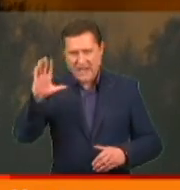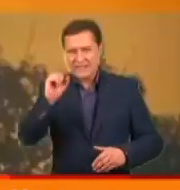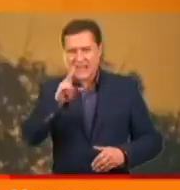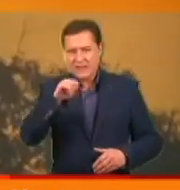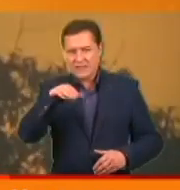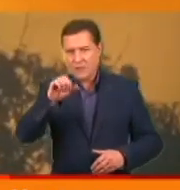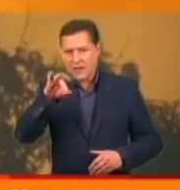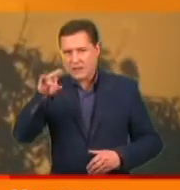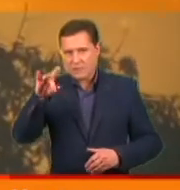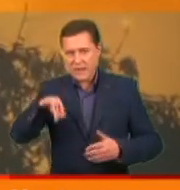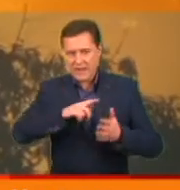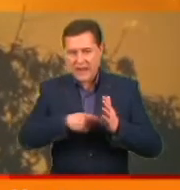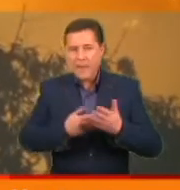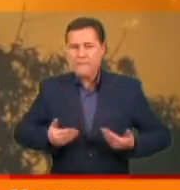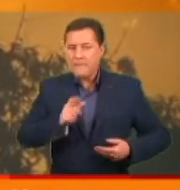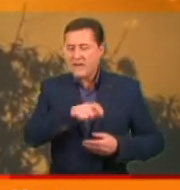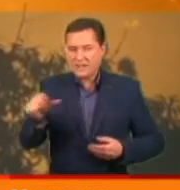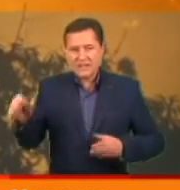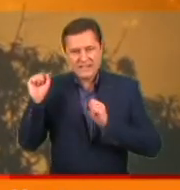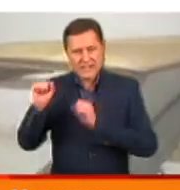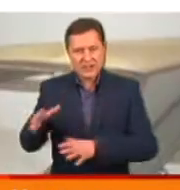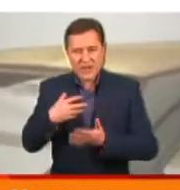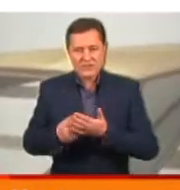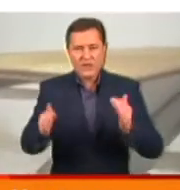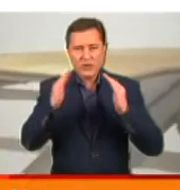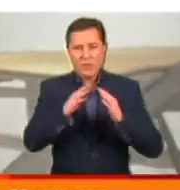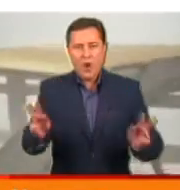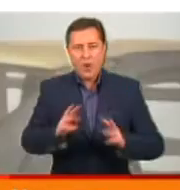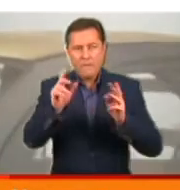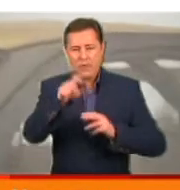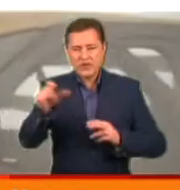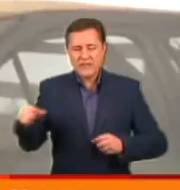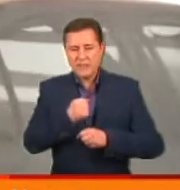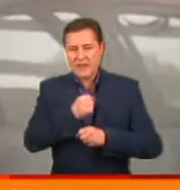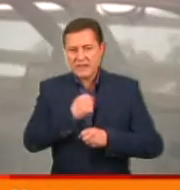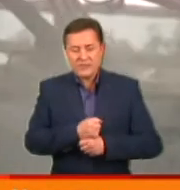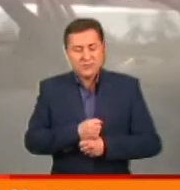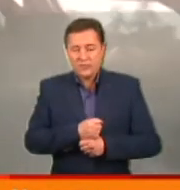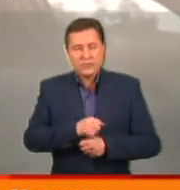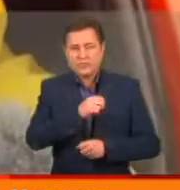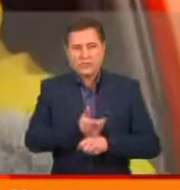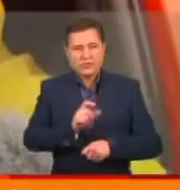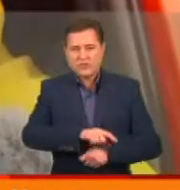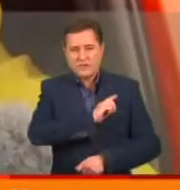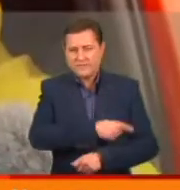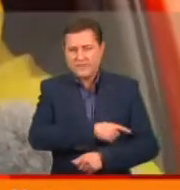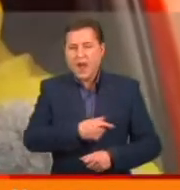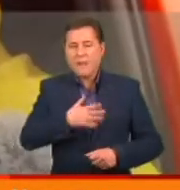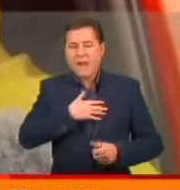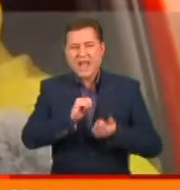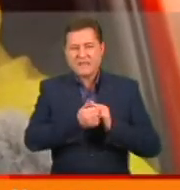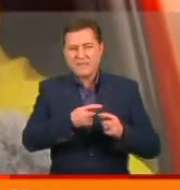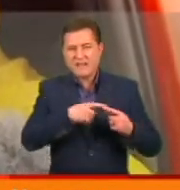Санта-Барбари. Мешканці поспіхом залишають свої домівки, а пожежники працюють на межі людських можливостей. Моя зміна